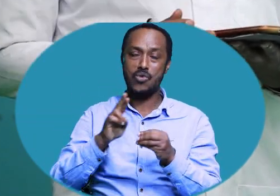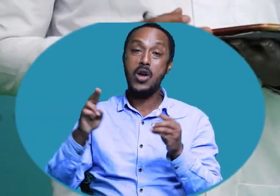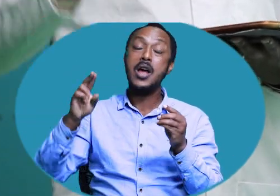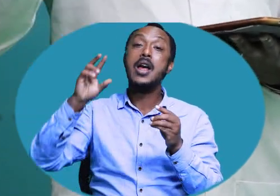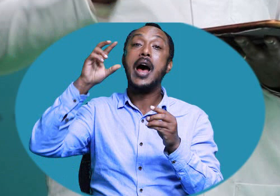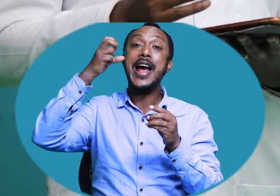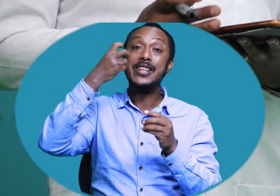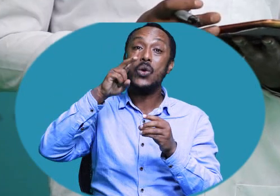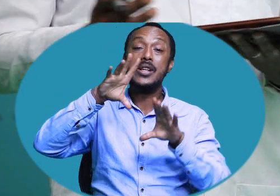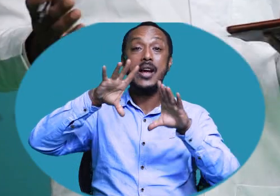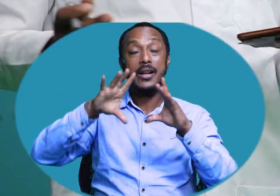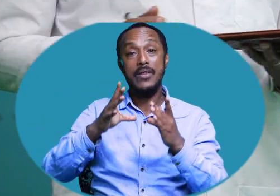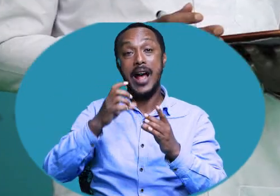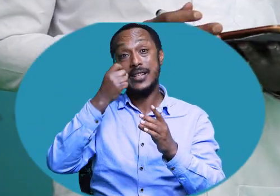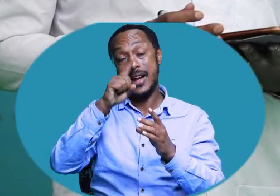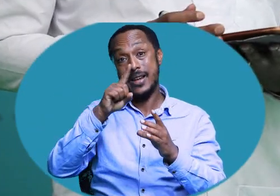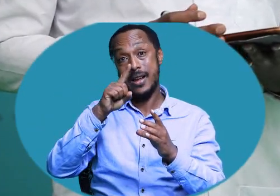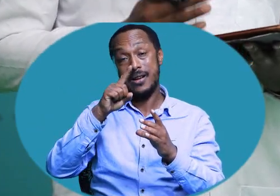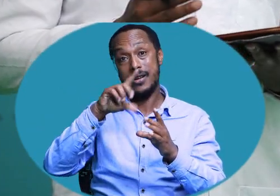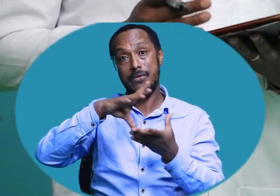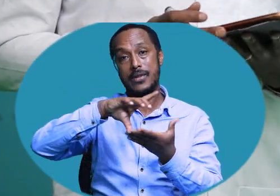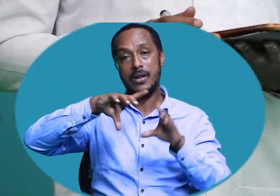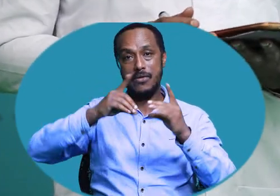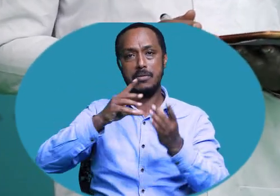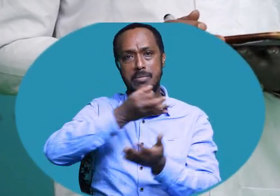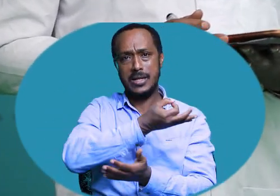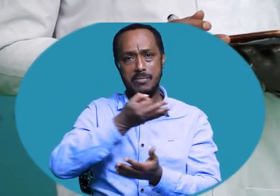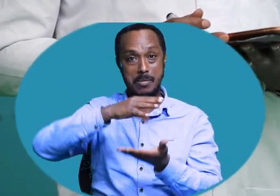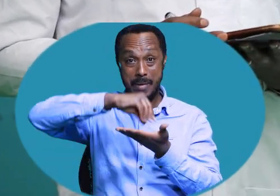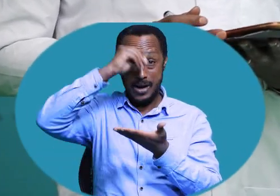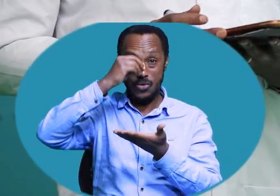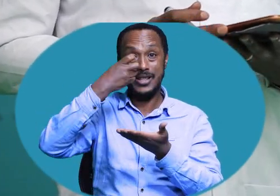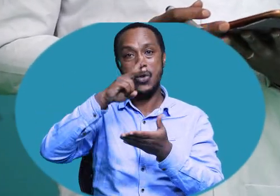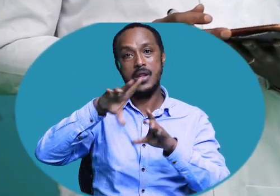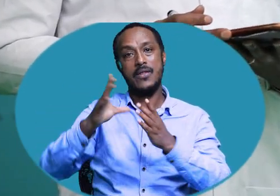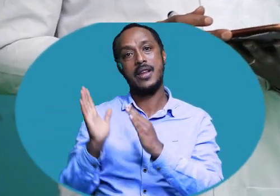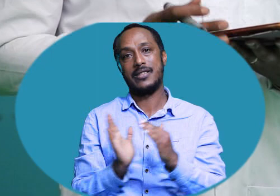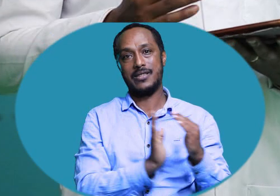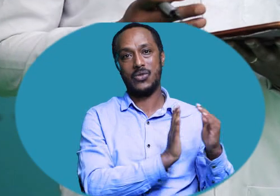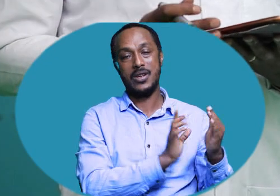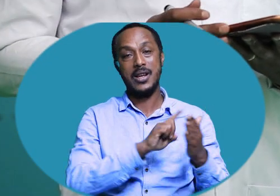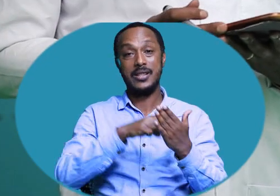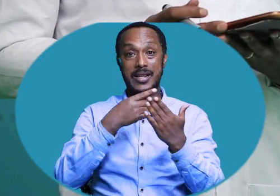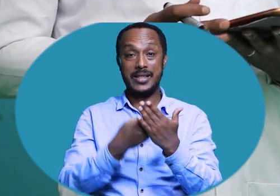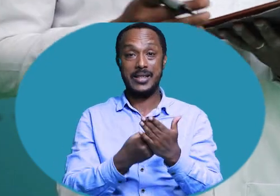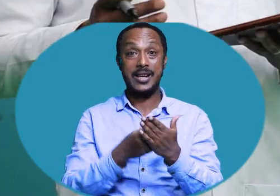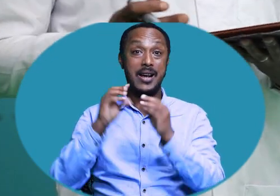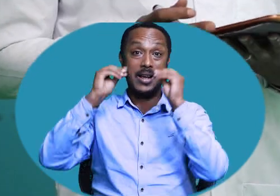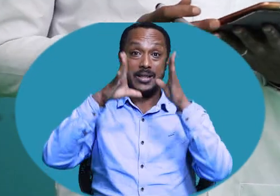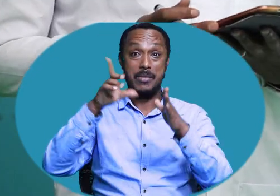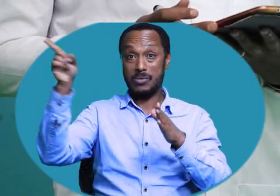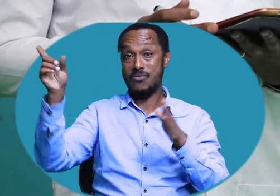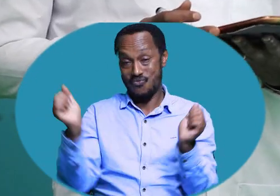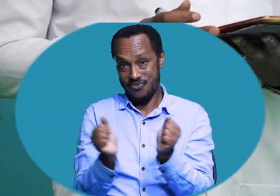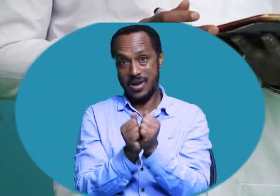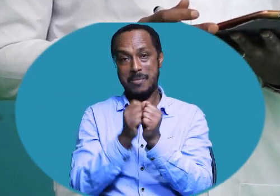ክፍልም የ11ኛ ክፍል ትምህርት 50% ስለሆነ በቂ የሆነ ዝግጅት ማድረግ ይኖርባችኋል። ስለዚህ ከኔ ጋር በ11ኛ